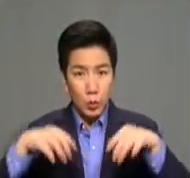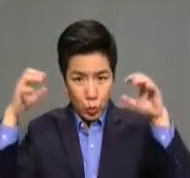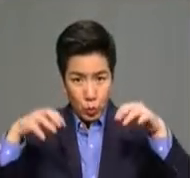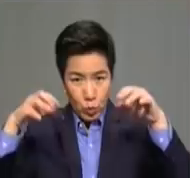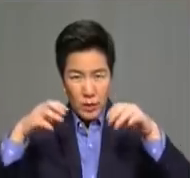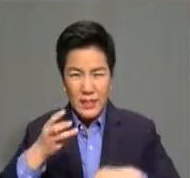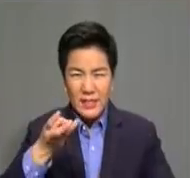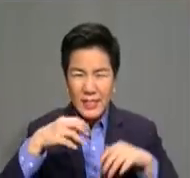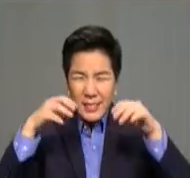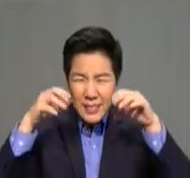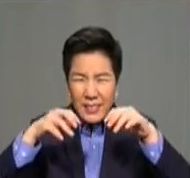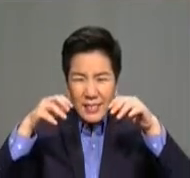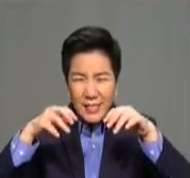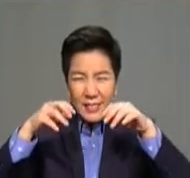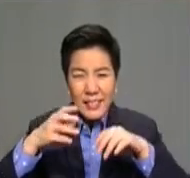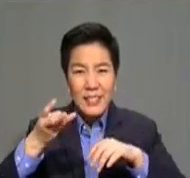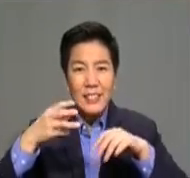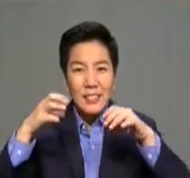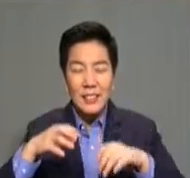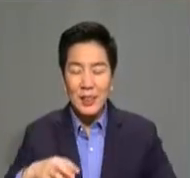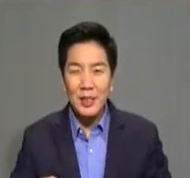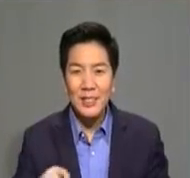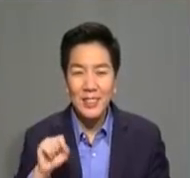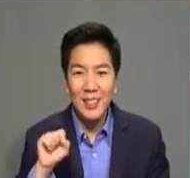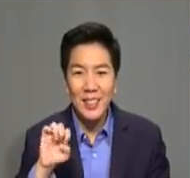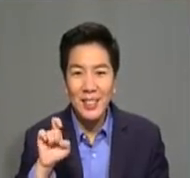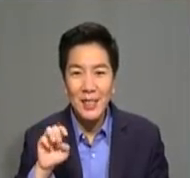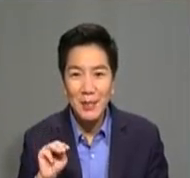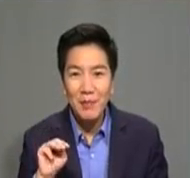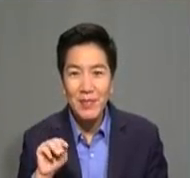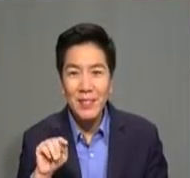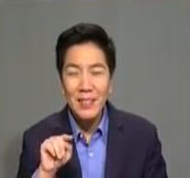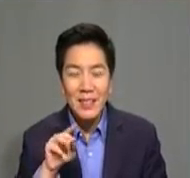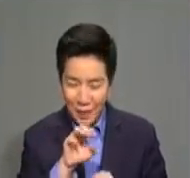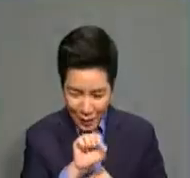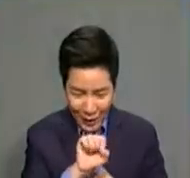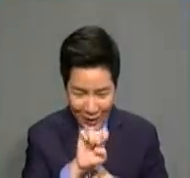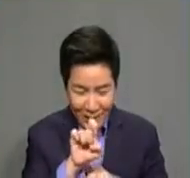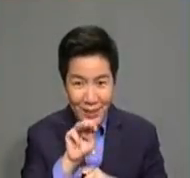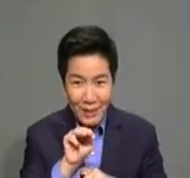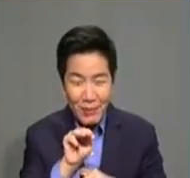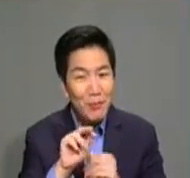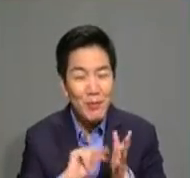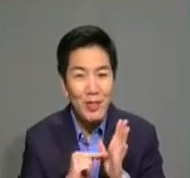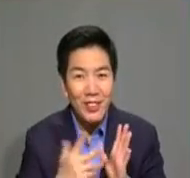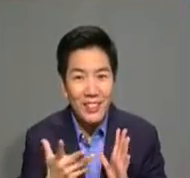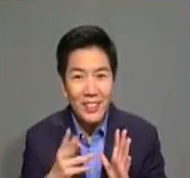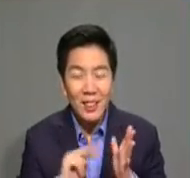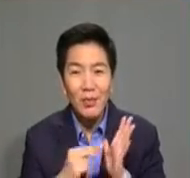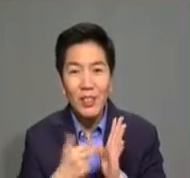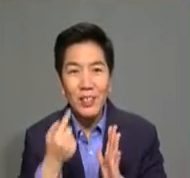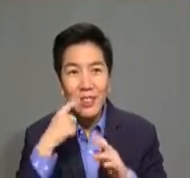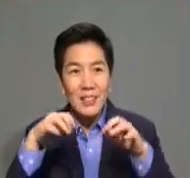แบบสิมๆค่ะคุณกำพูคุณรัชนีคะ อะไรเป็นยังไงคะสิมๆเนี่ยค่ะ มันเป็นยังไงฮะ ฝนตกสิมสิ